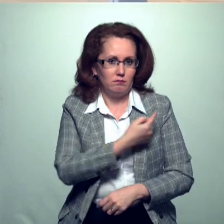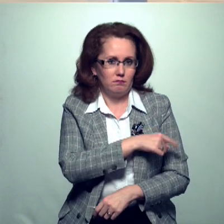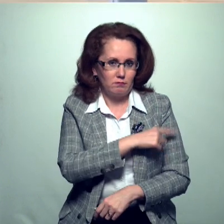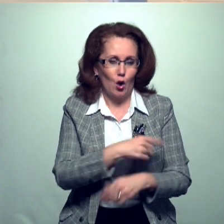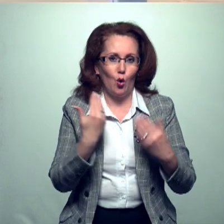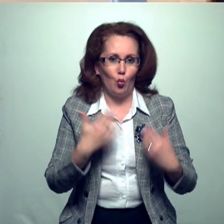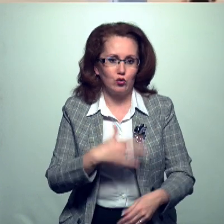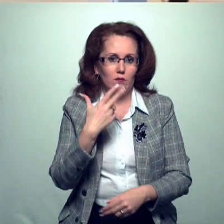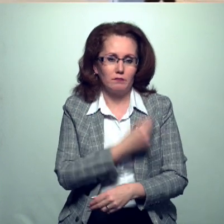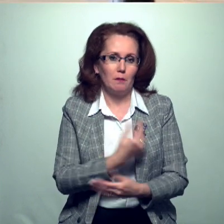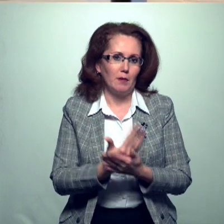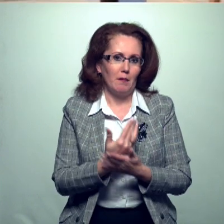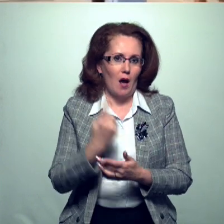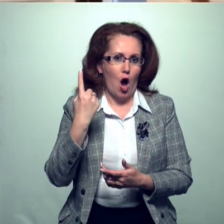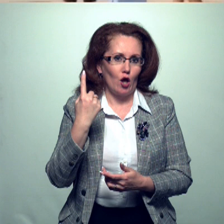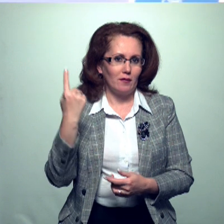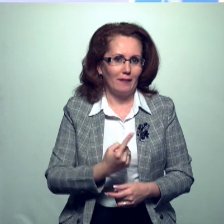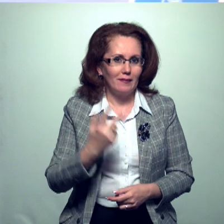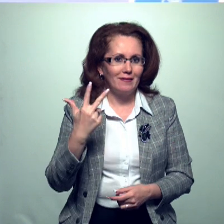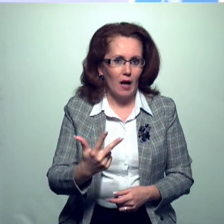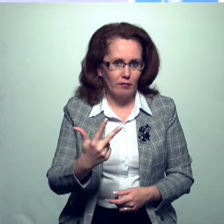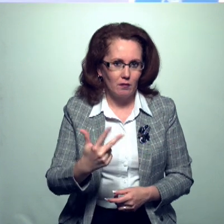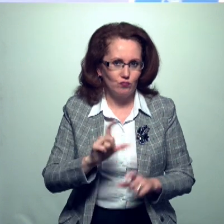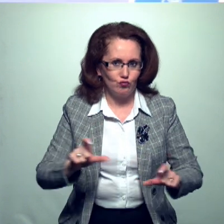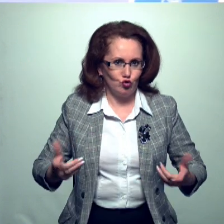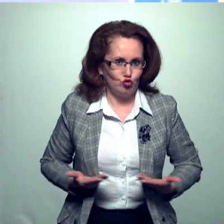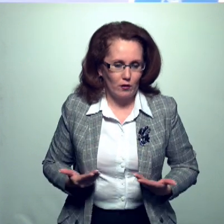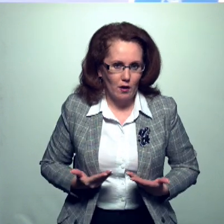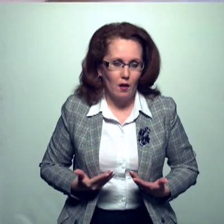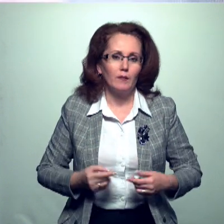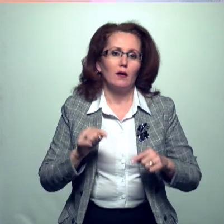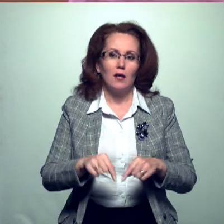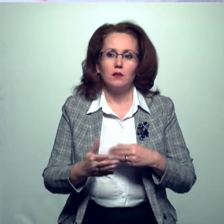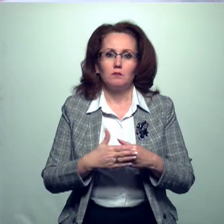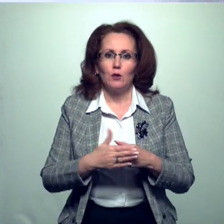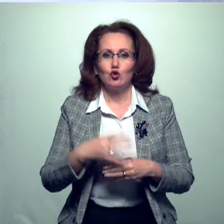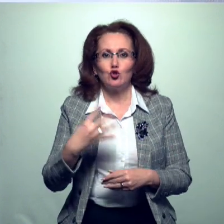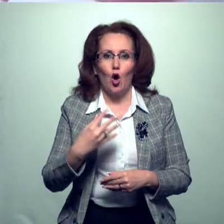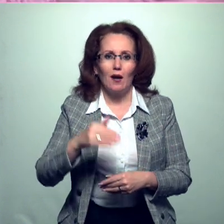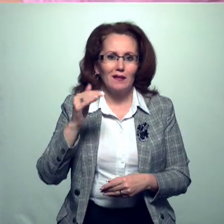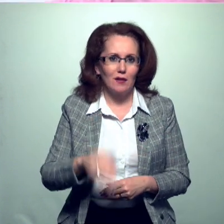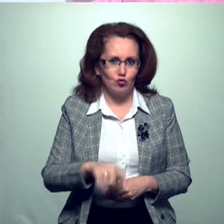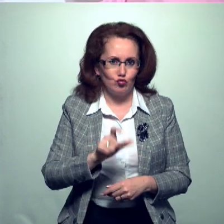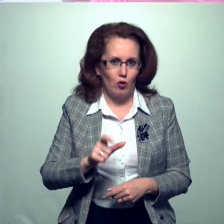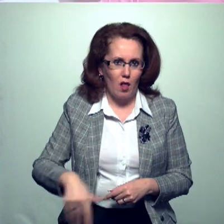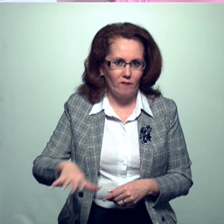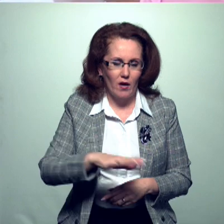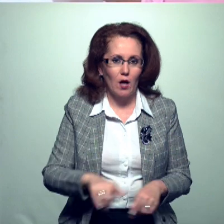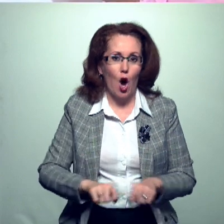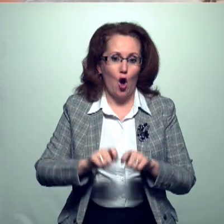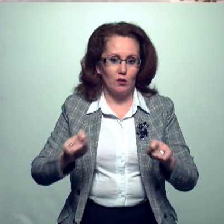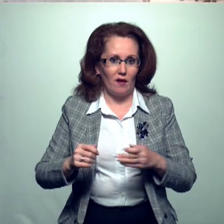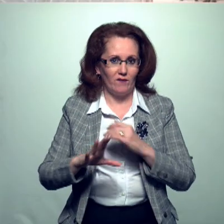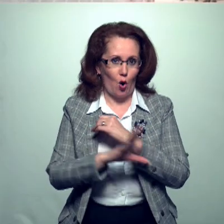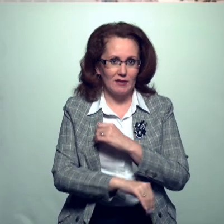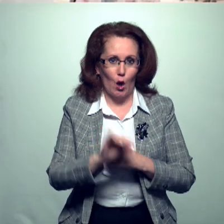а здесь, на центральной площади Ижевска, за 2 месяца работы пункта прививки поставили почти 40 тысячам человек. Открылся он в конце июня, но